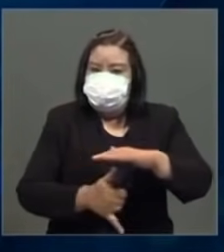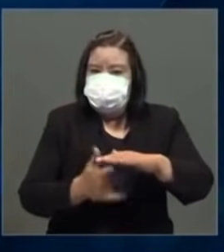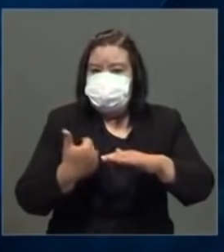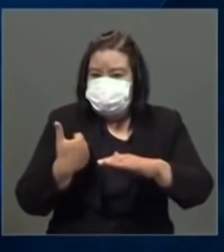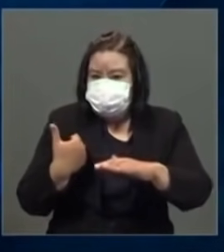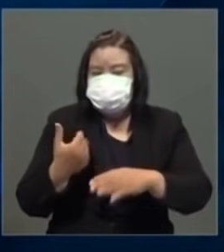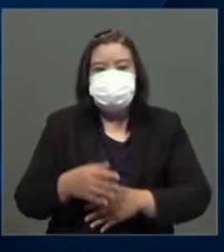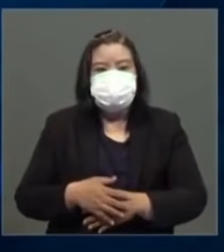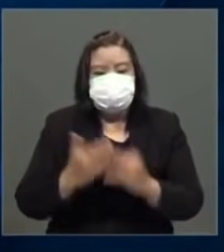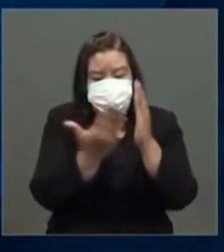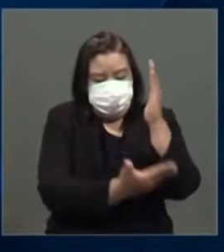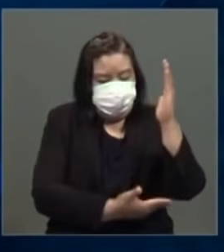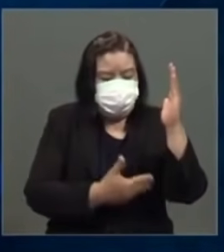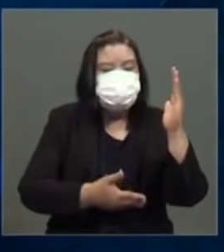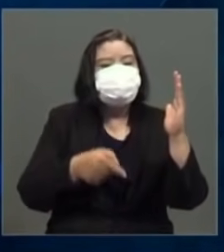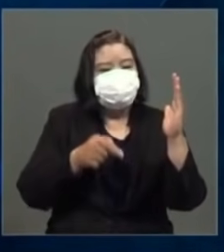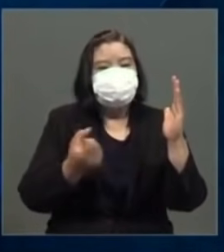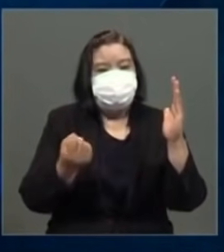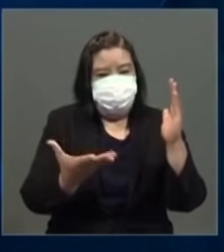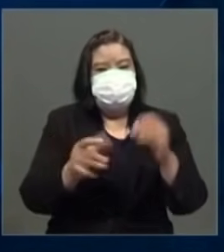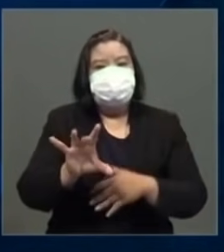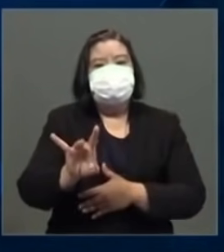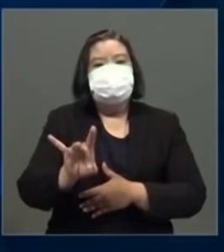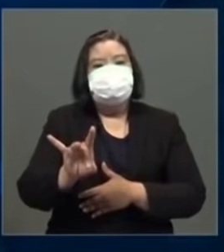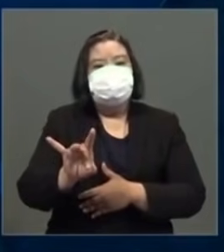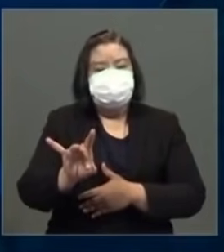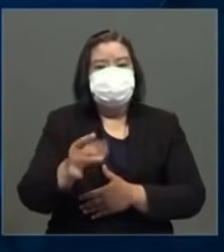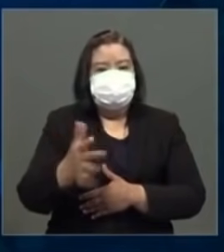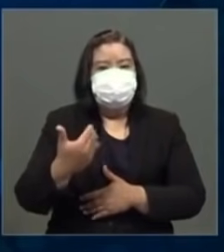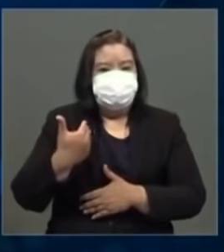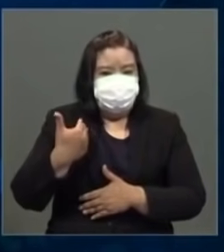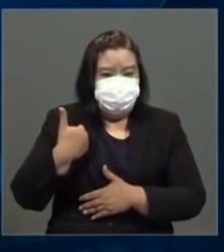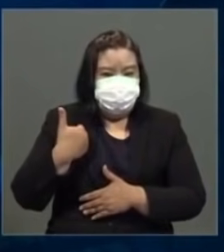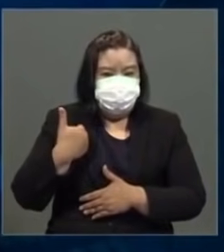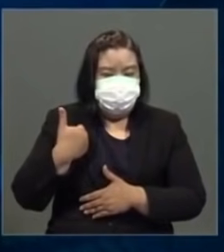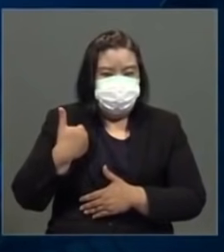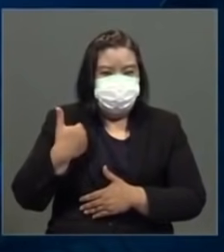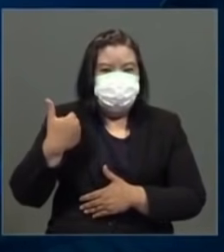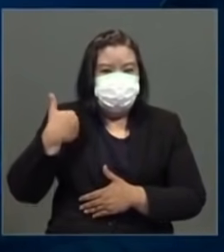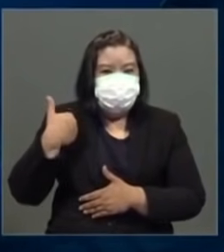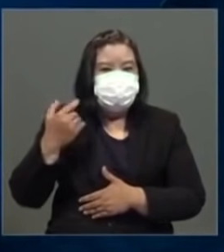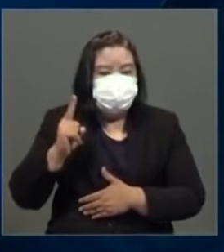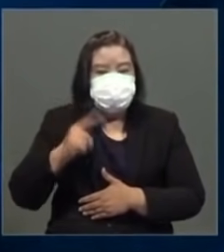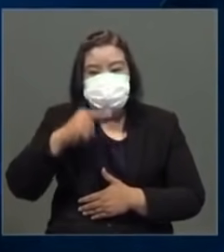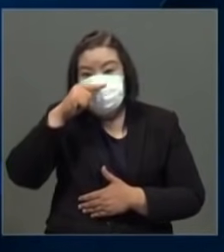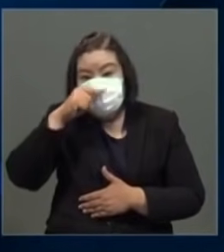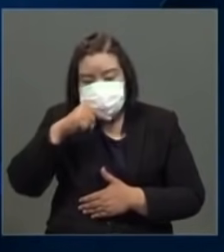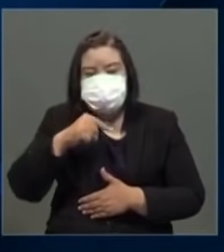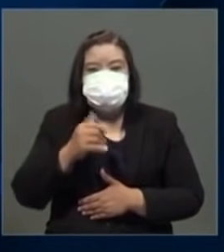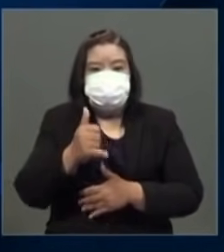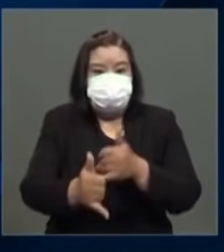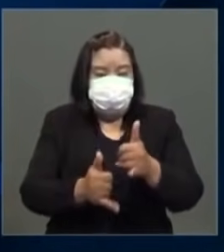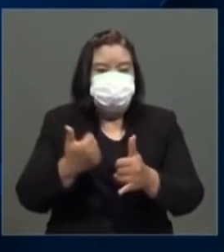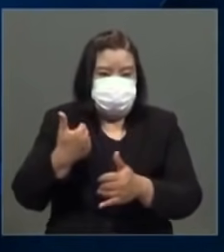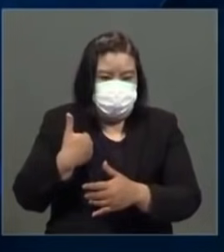าทางเพื่อนบ้านเราไปส่วนใหญ่นะครับแล้วก็เข้ามาในพื้นที่ของประเทศไทยมีเอธิโอเปีย